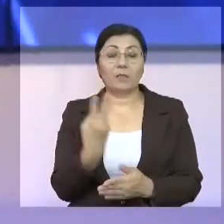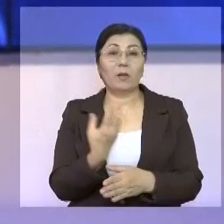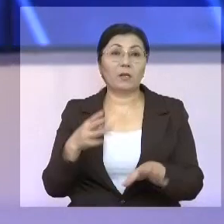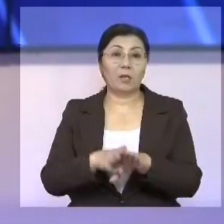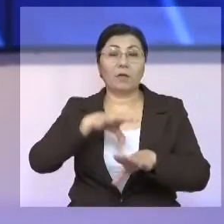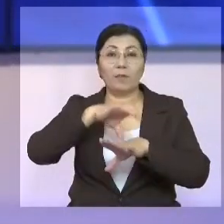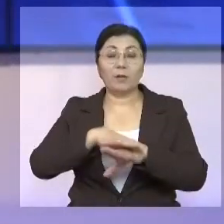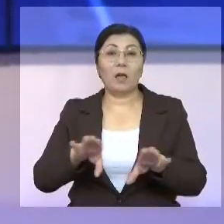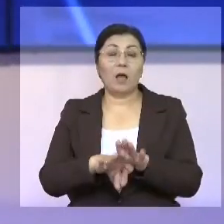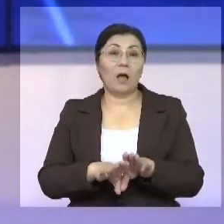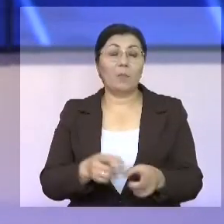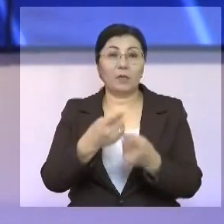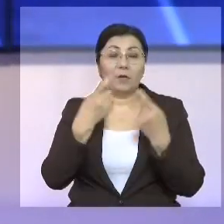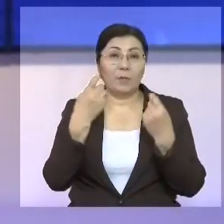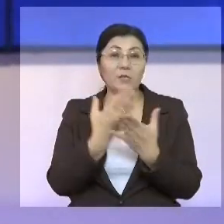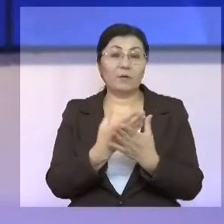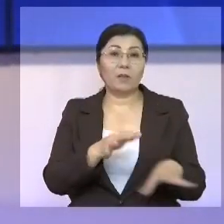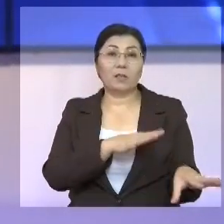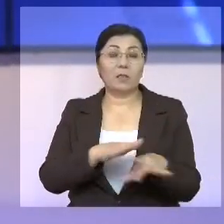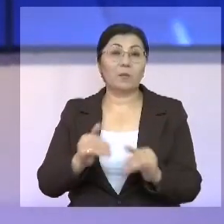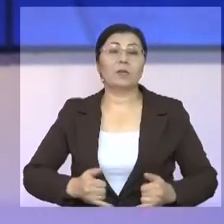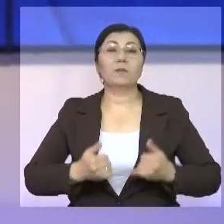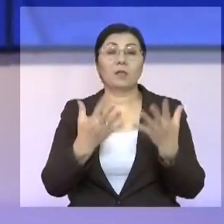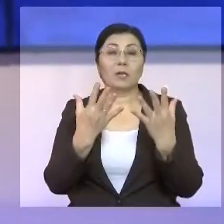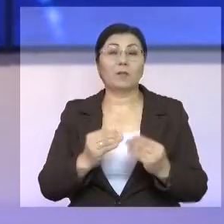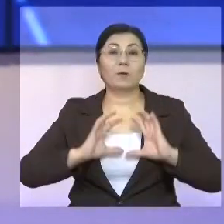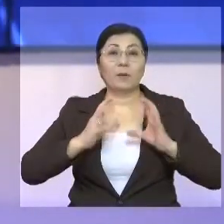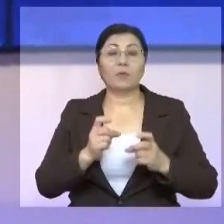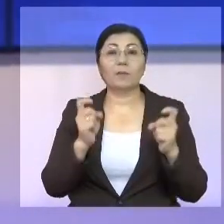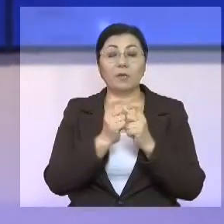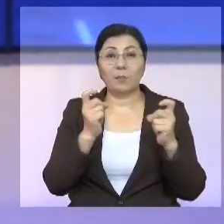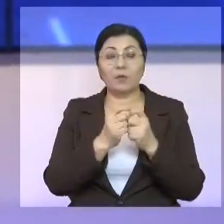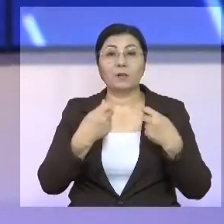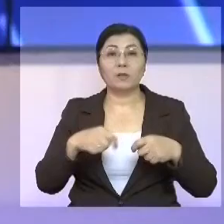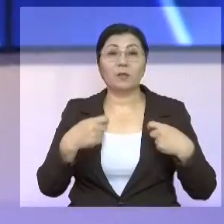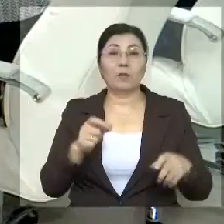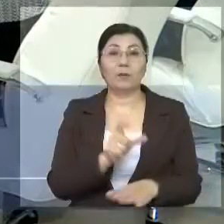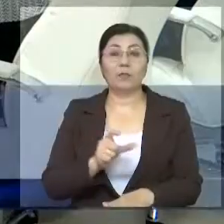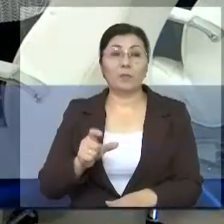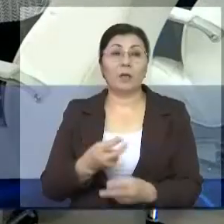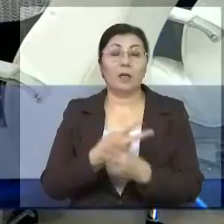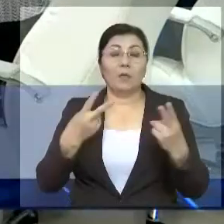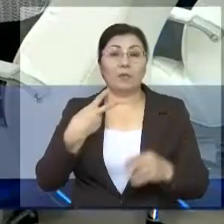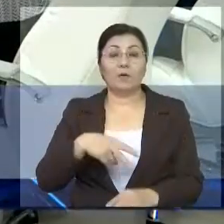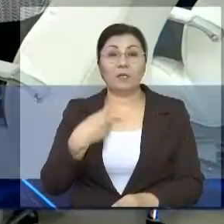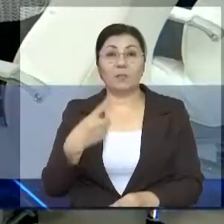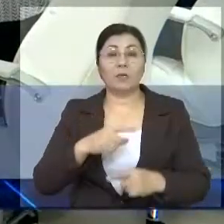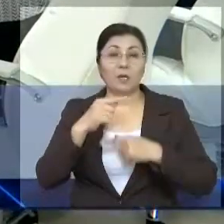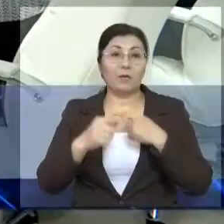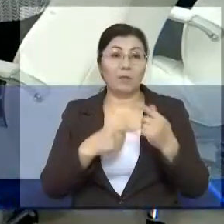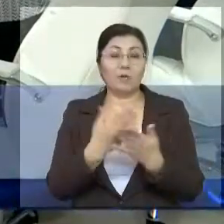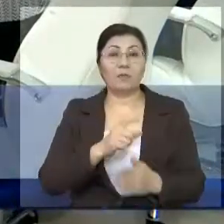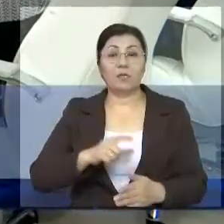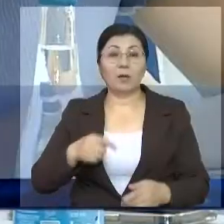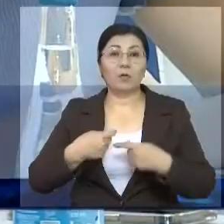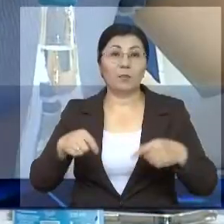факта. Об этом стало известно в ходе акции, приуроченной ко Всемирному дню борьбы с торговлей людьми. Несмотря на 21 век, торговля людьми,